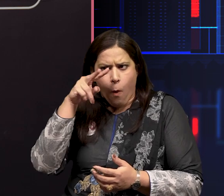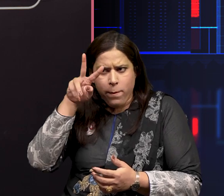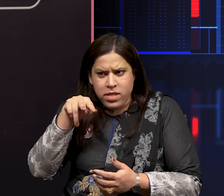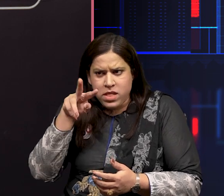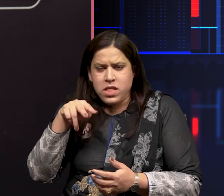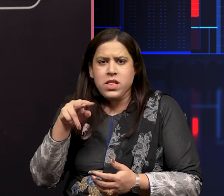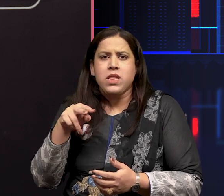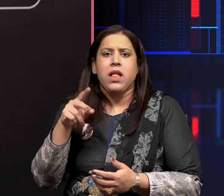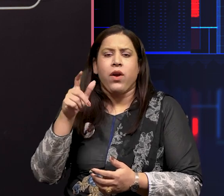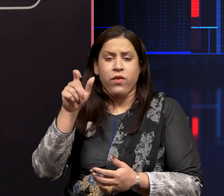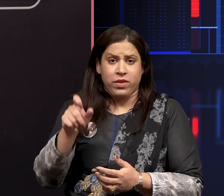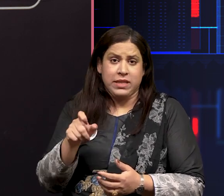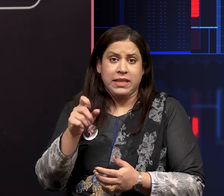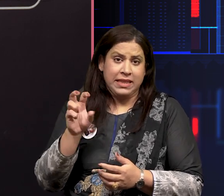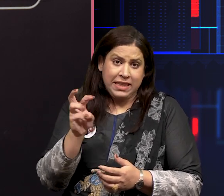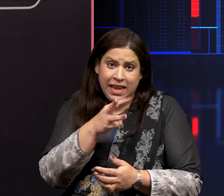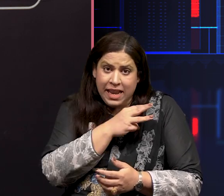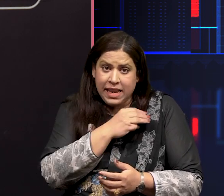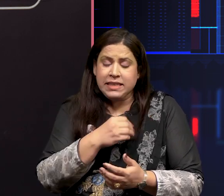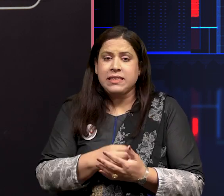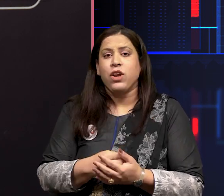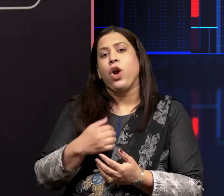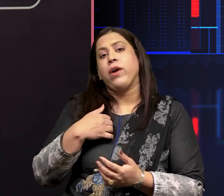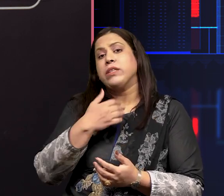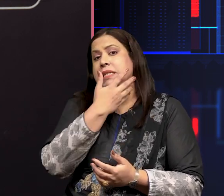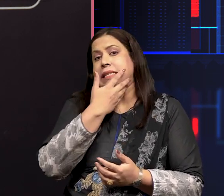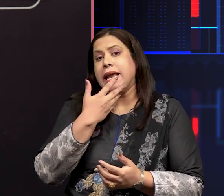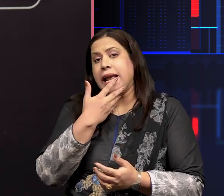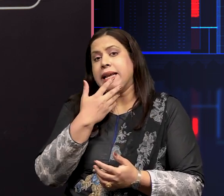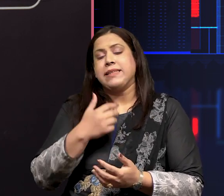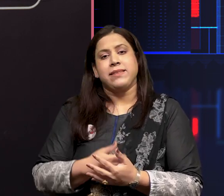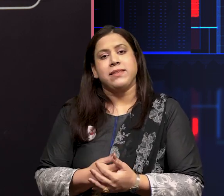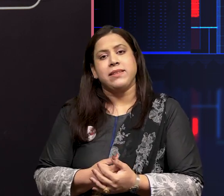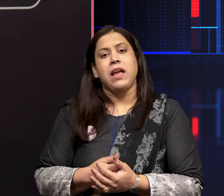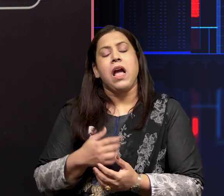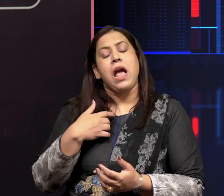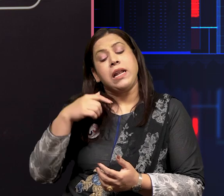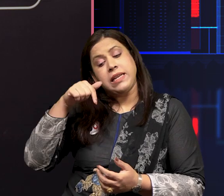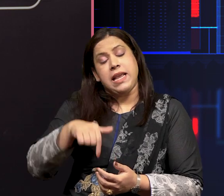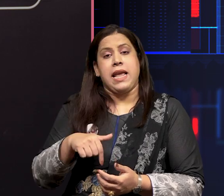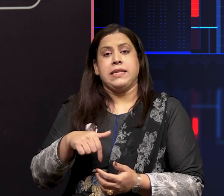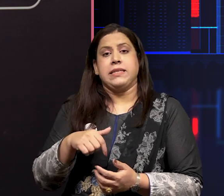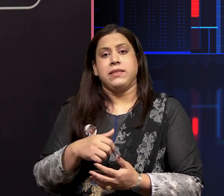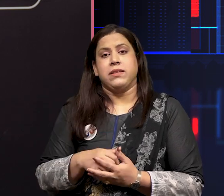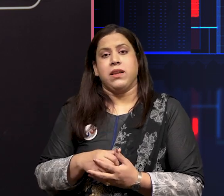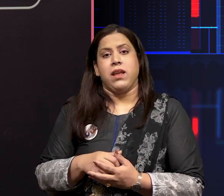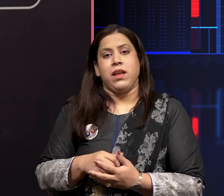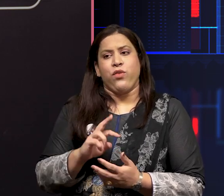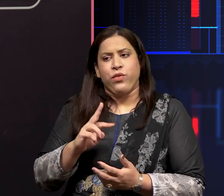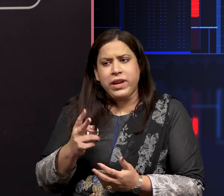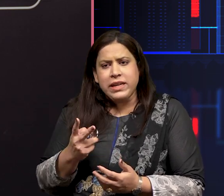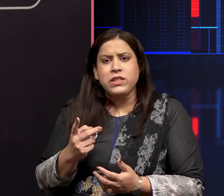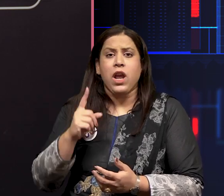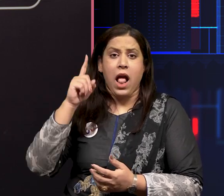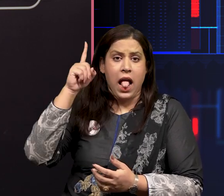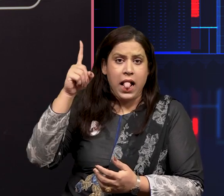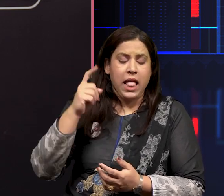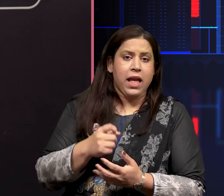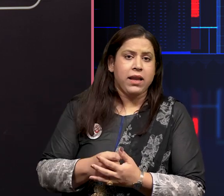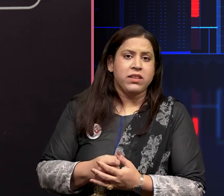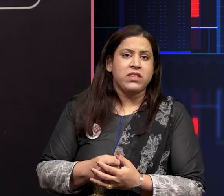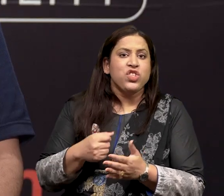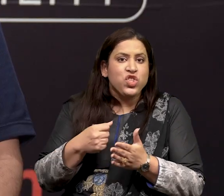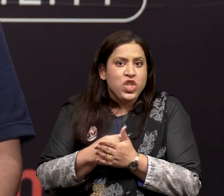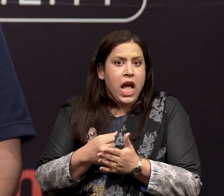they play a part in like shaping you, taking you further and going somewhere. So I started painting,